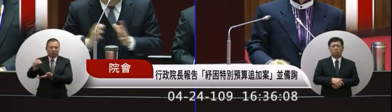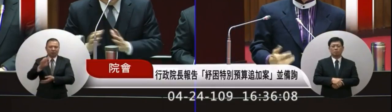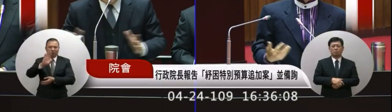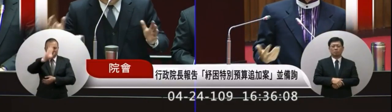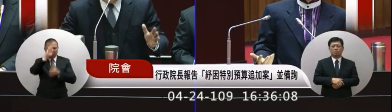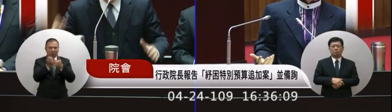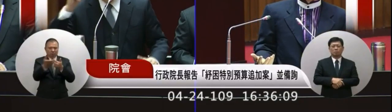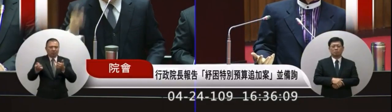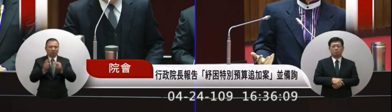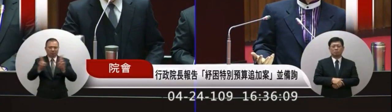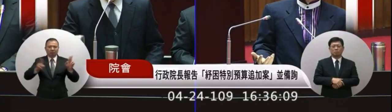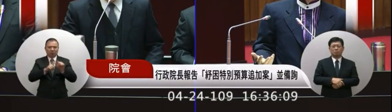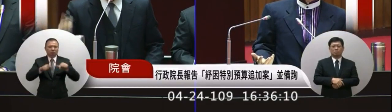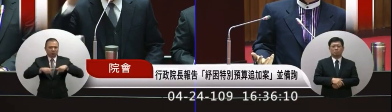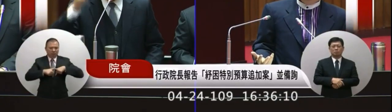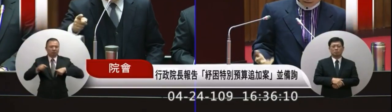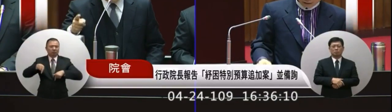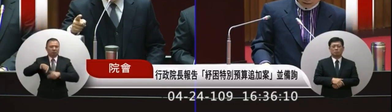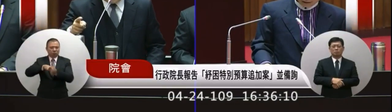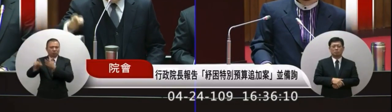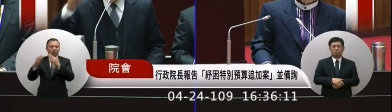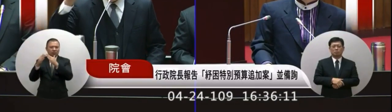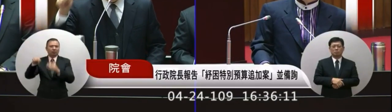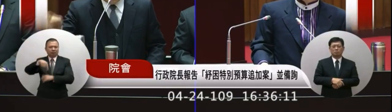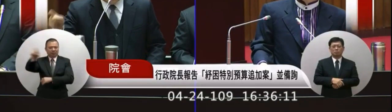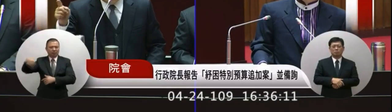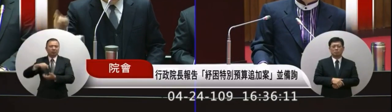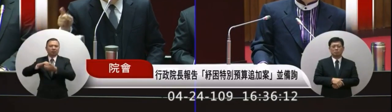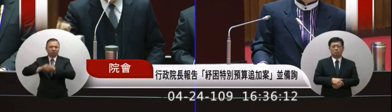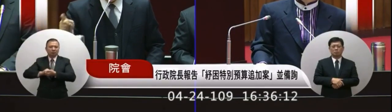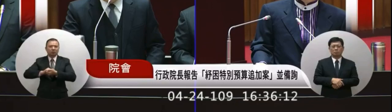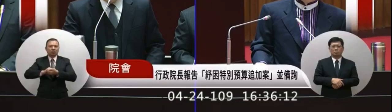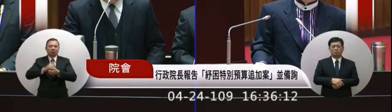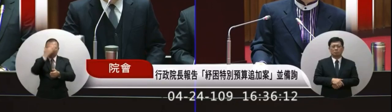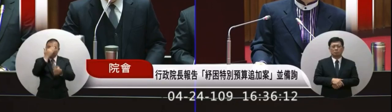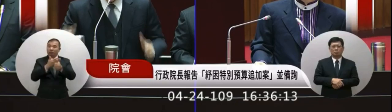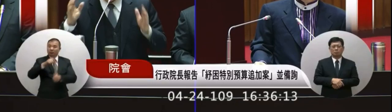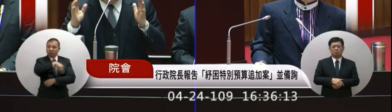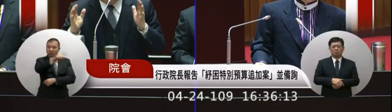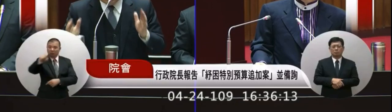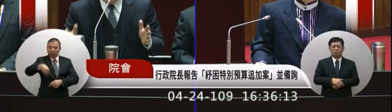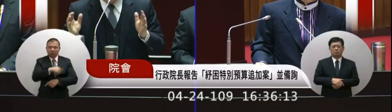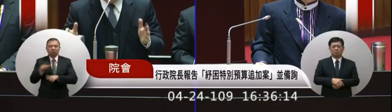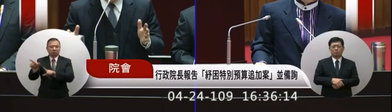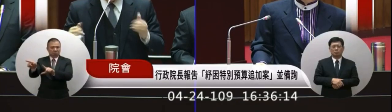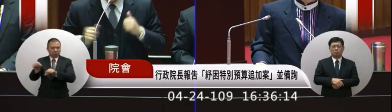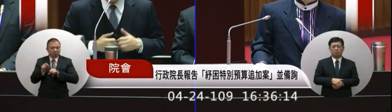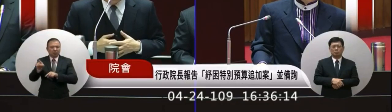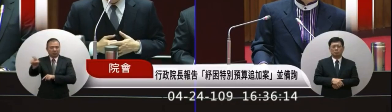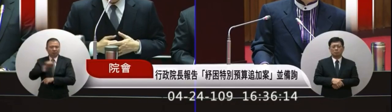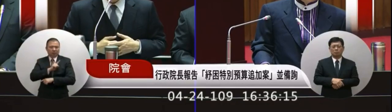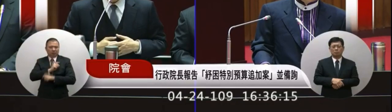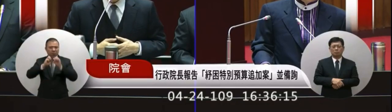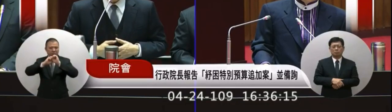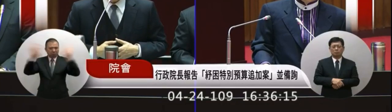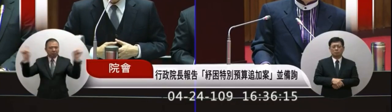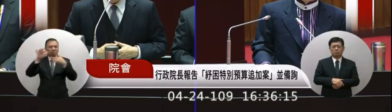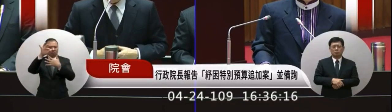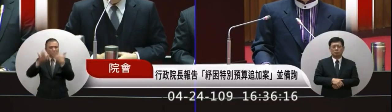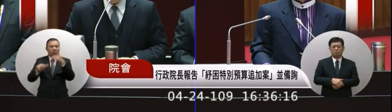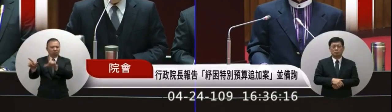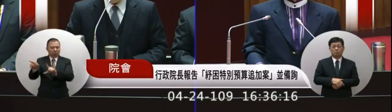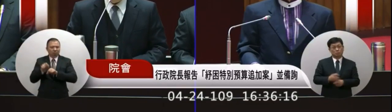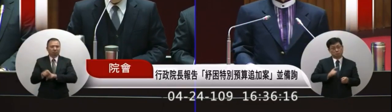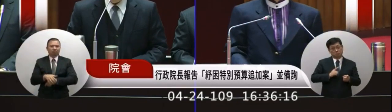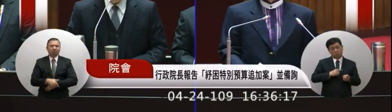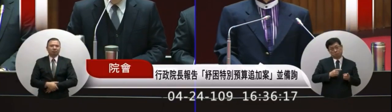中心专家做的决定，请大家听疫情中心所定的规范跟指引。